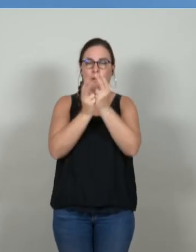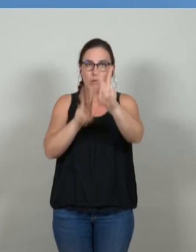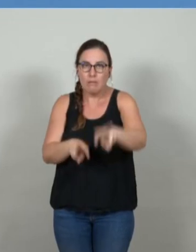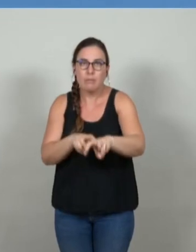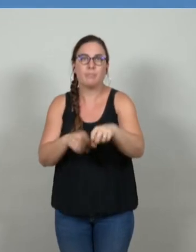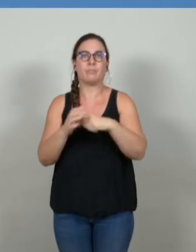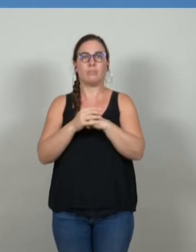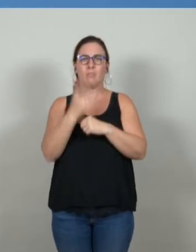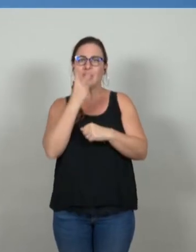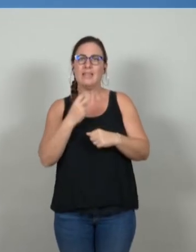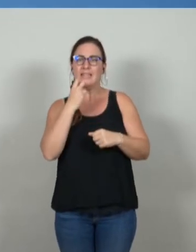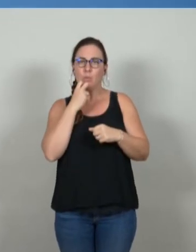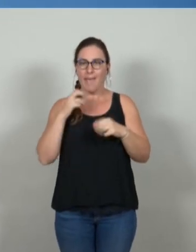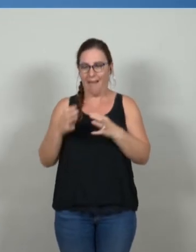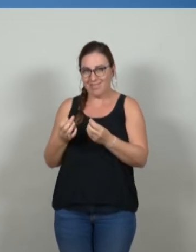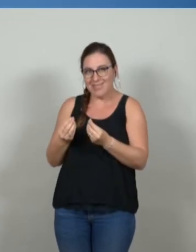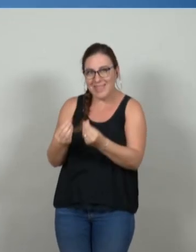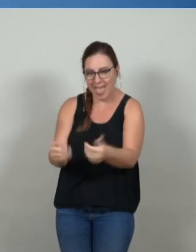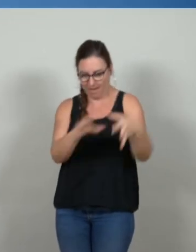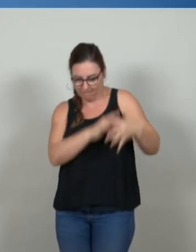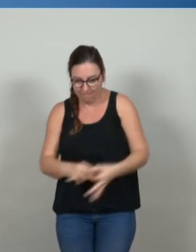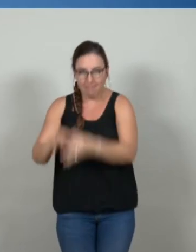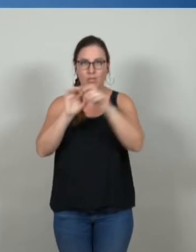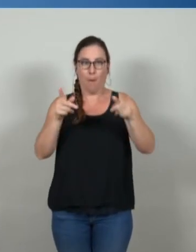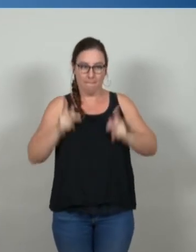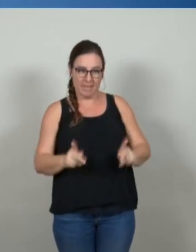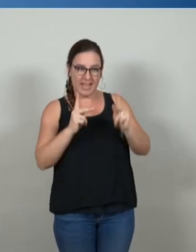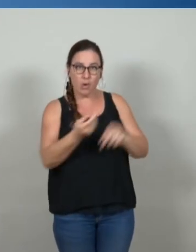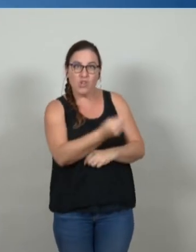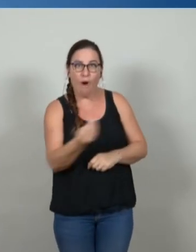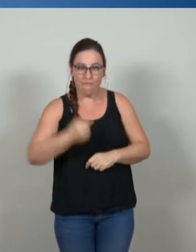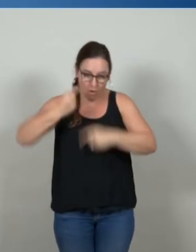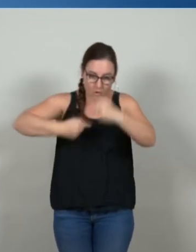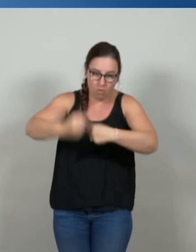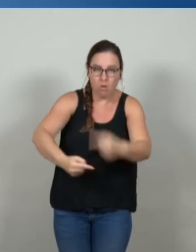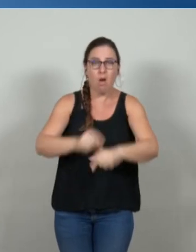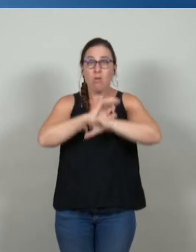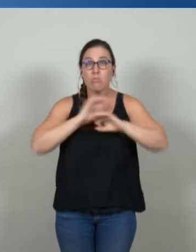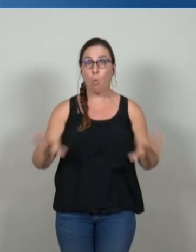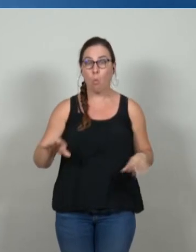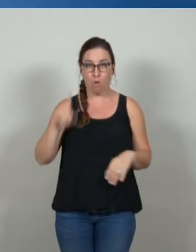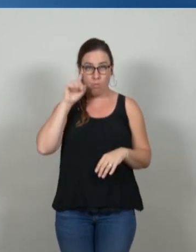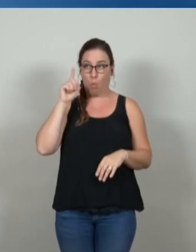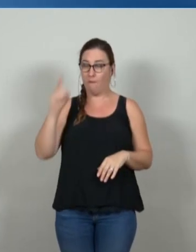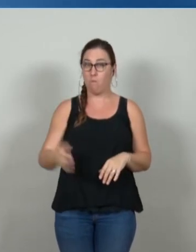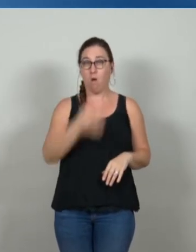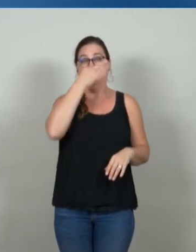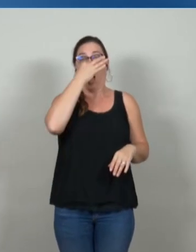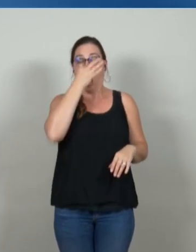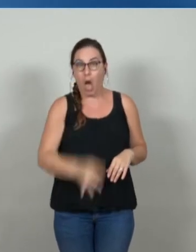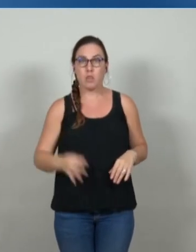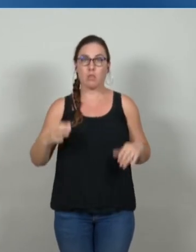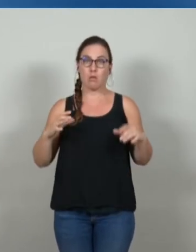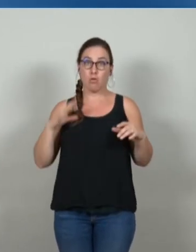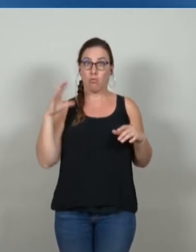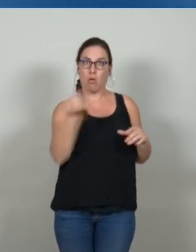le lien entre les citoyens et la terre la pédagogie à l'égard des jeunes générations parce que vous êtes passé à côté des opportunités